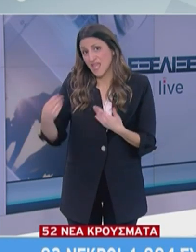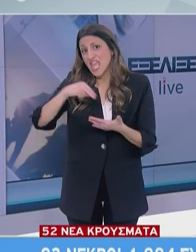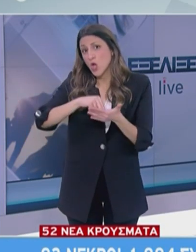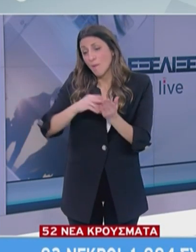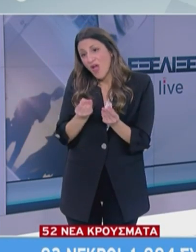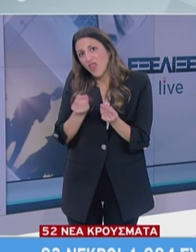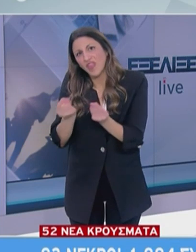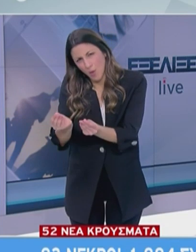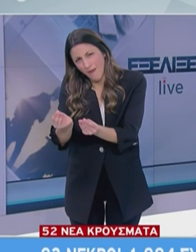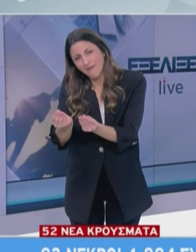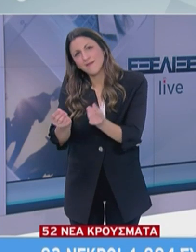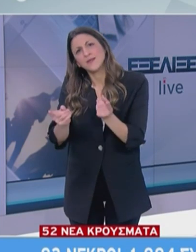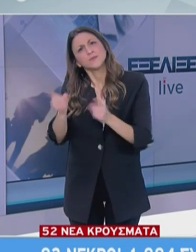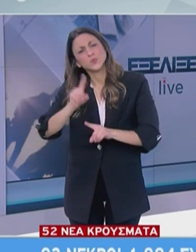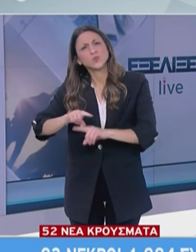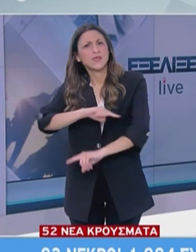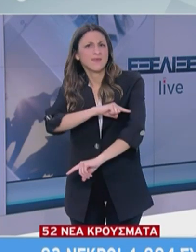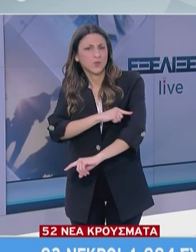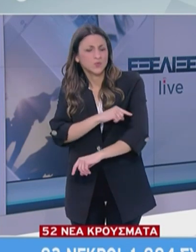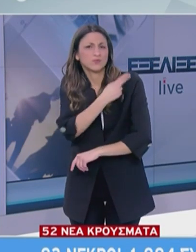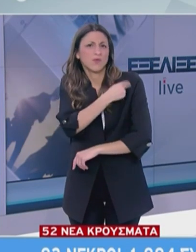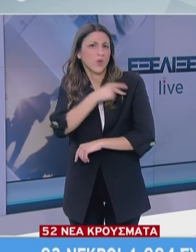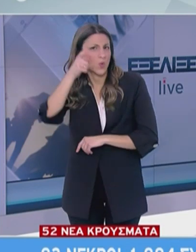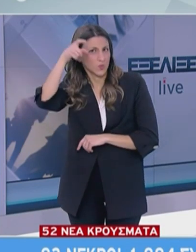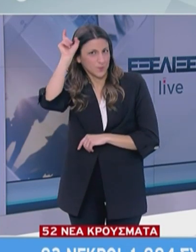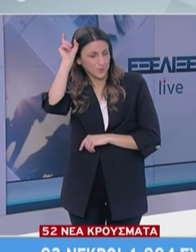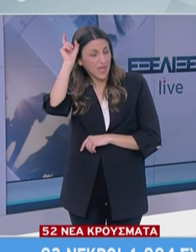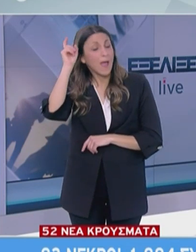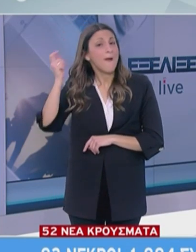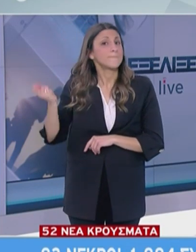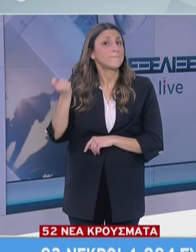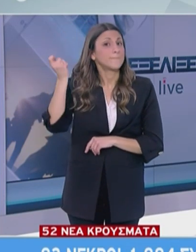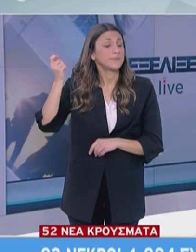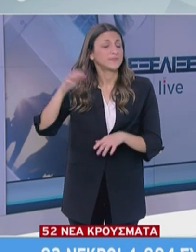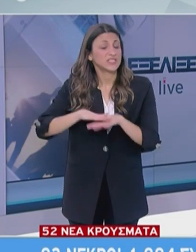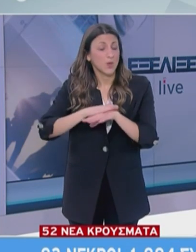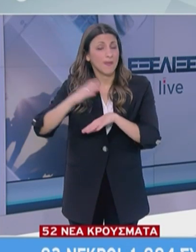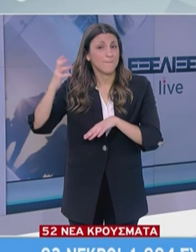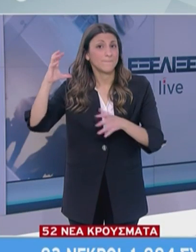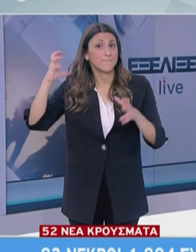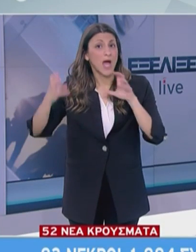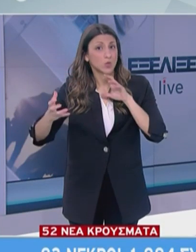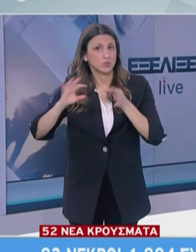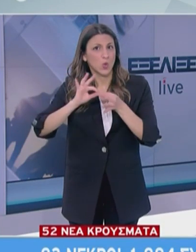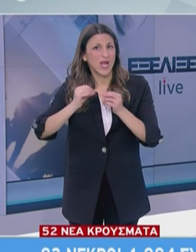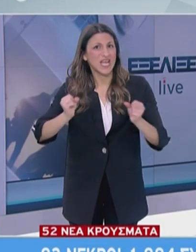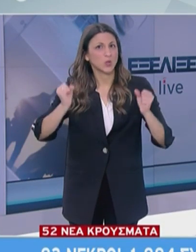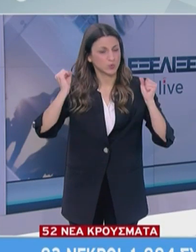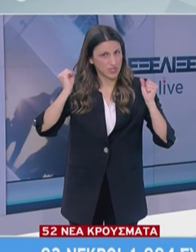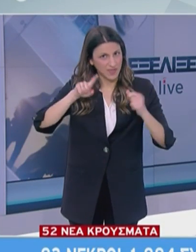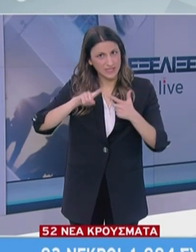Όντως, υπάρχει αυτή τη στιγμή οδηγία και από τον Παγκόσμιο Οργανισμό Υγείας και το Ευρωπαϊκό CDC να χρησιμοποιούνται οι